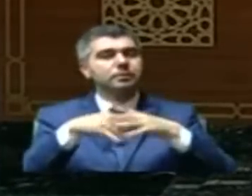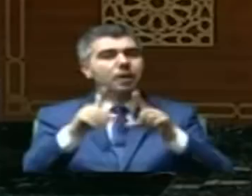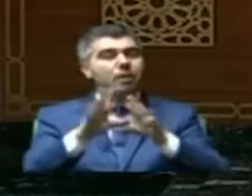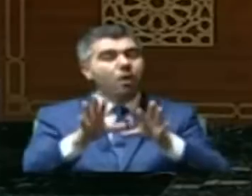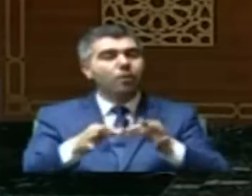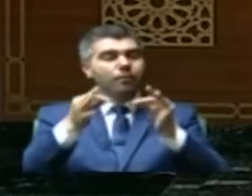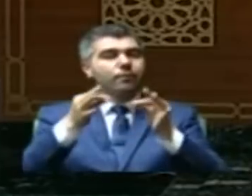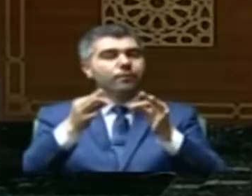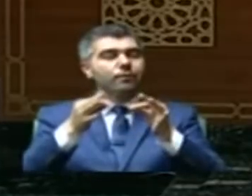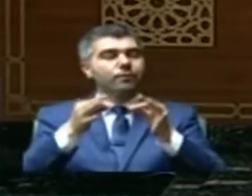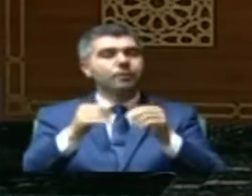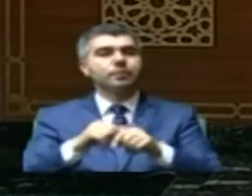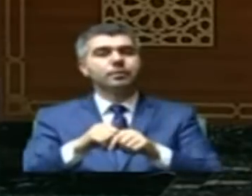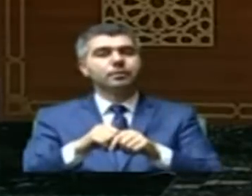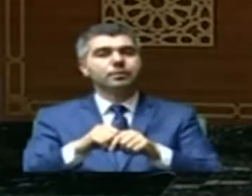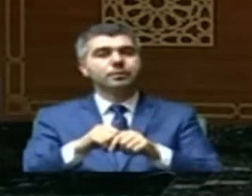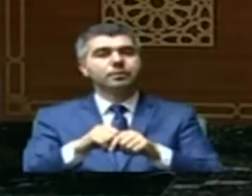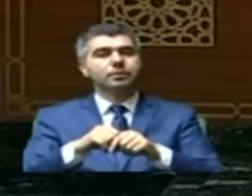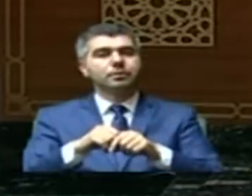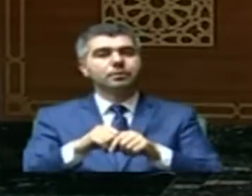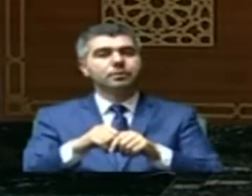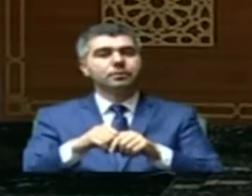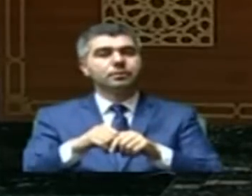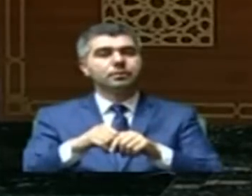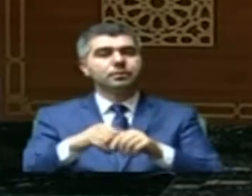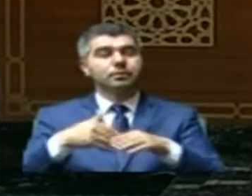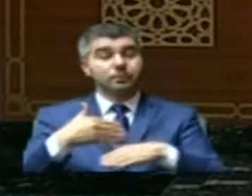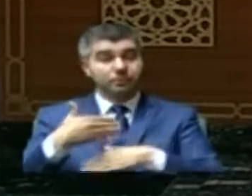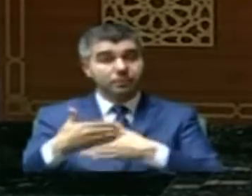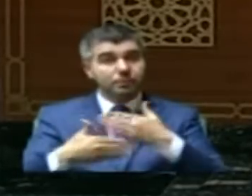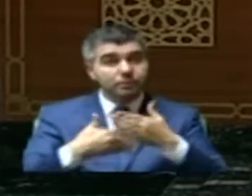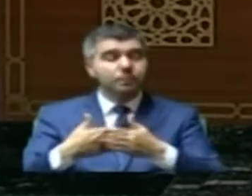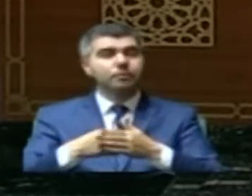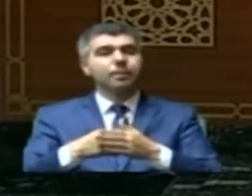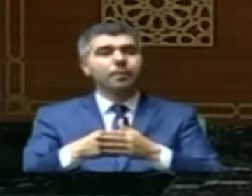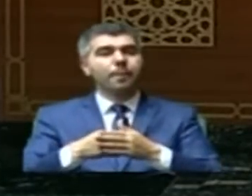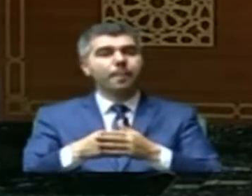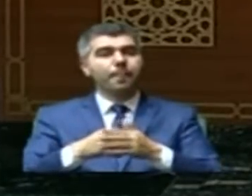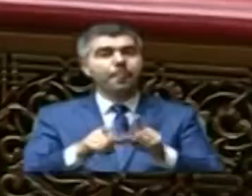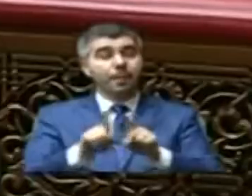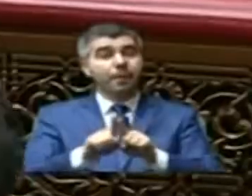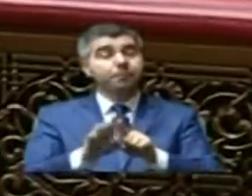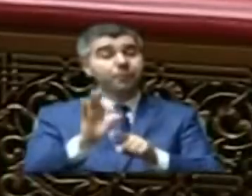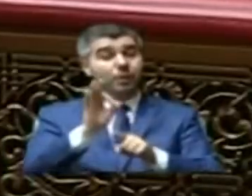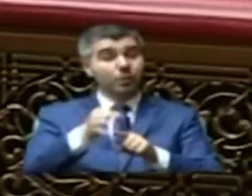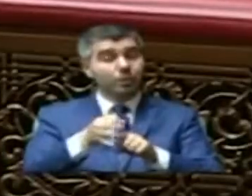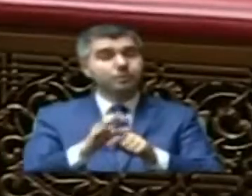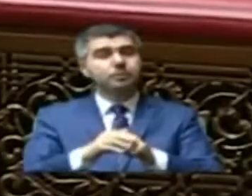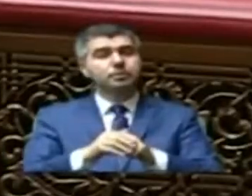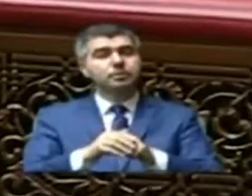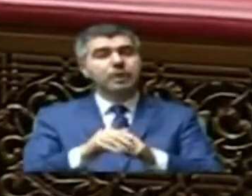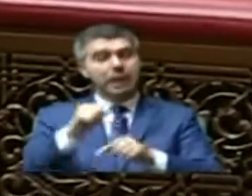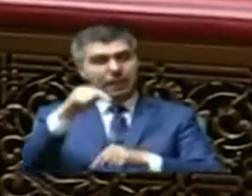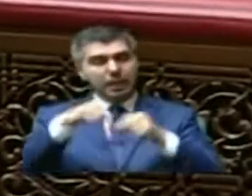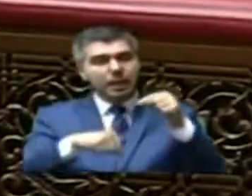ديالها حقيقه لان يعني لاننا يعني لقينا بانه كاين